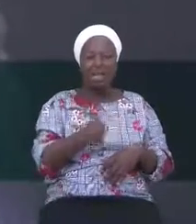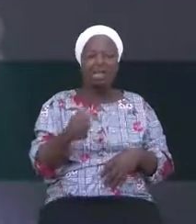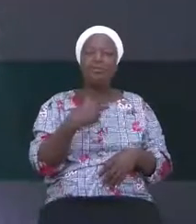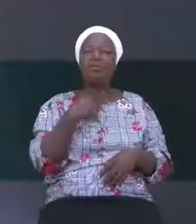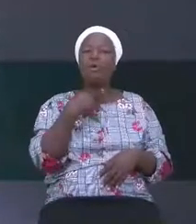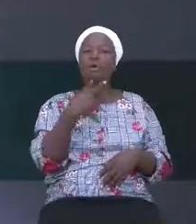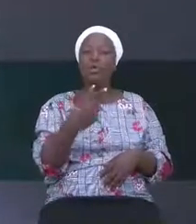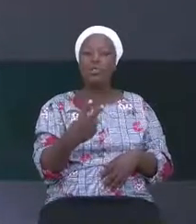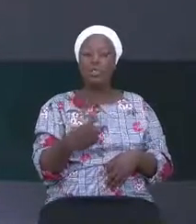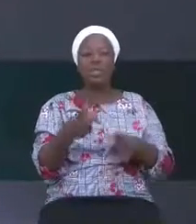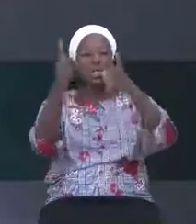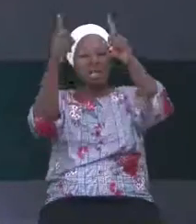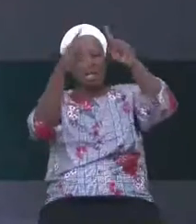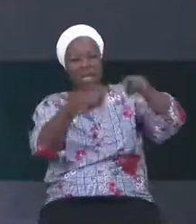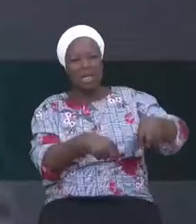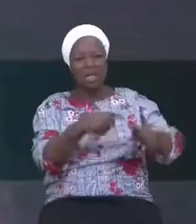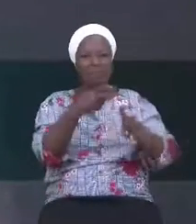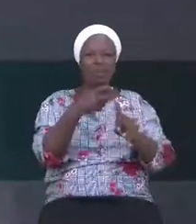voix.